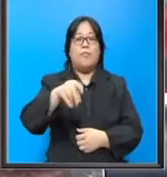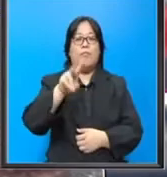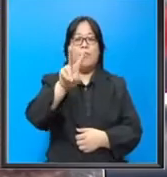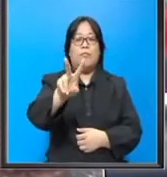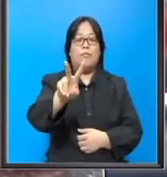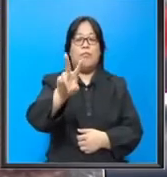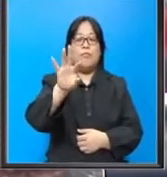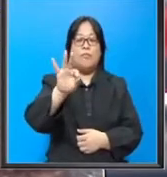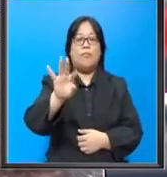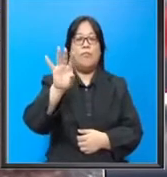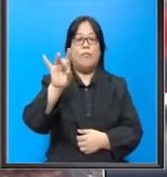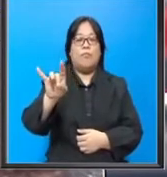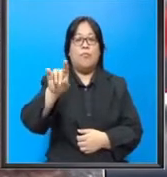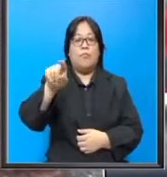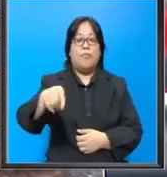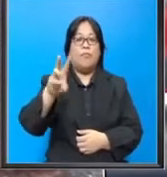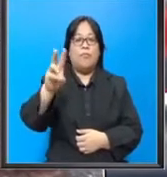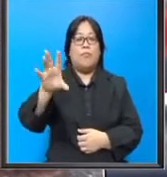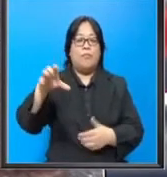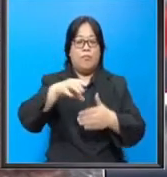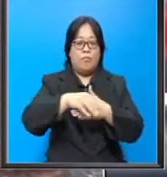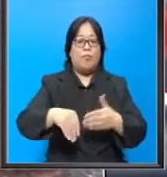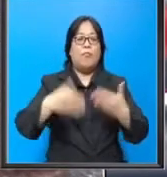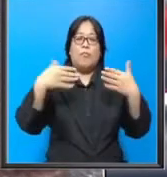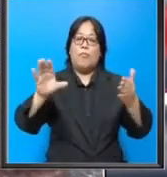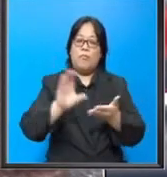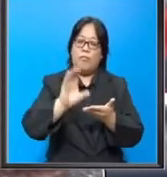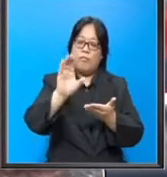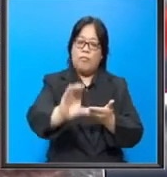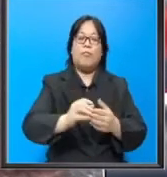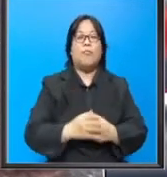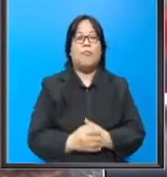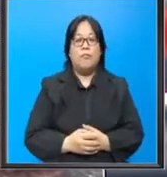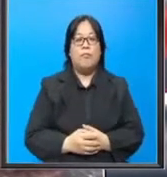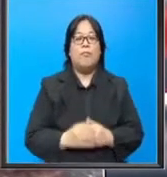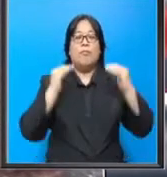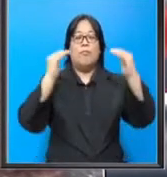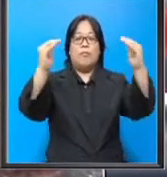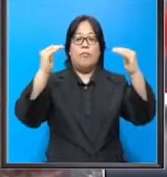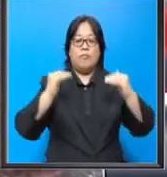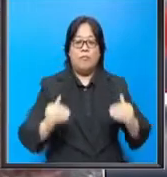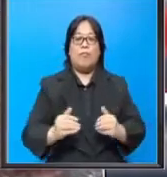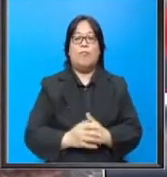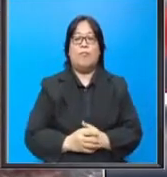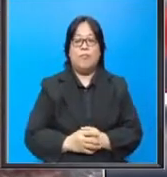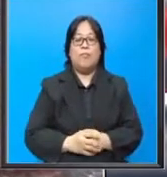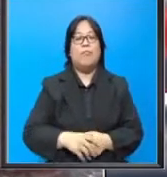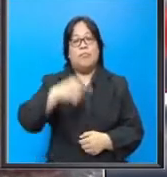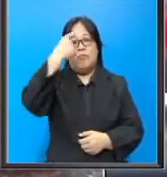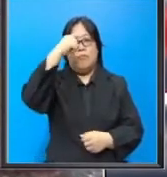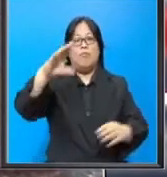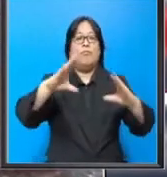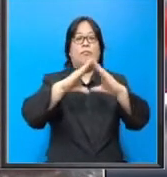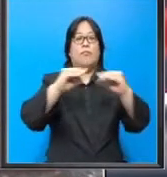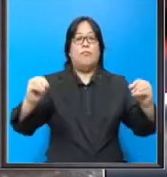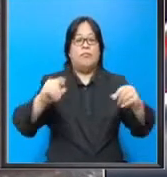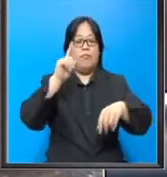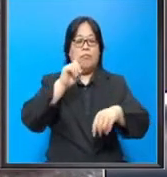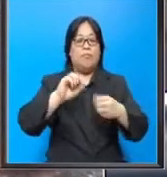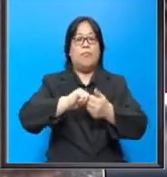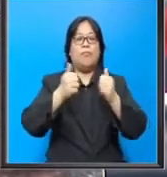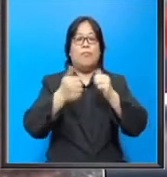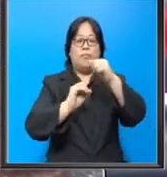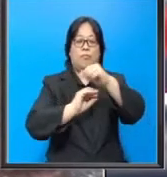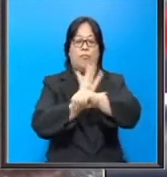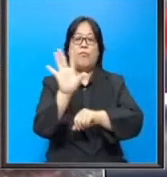260 8603 telah diperuntukkan seterusnya dalam menangani isu kobik